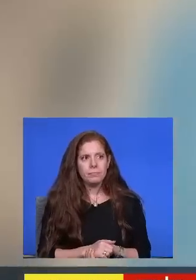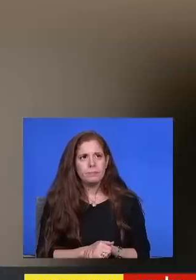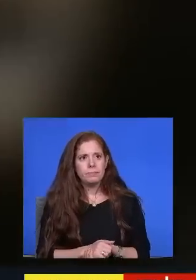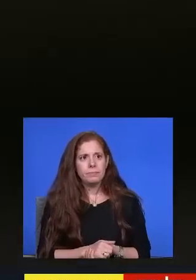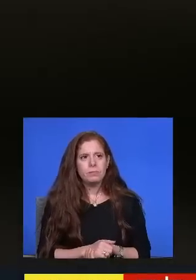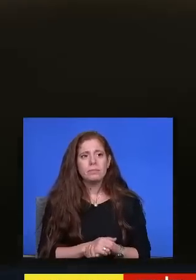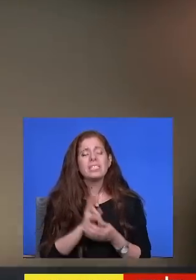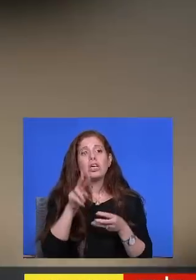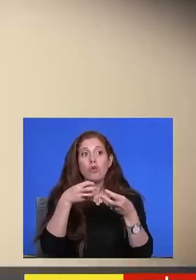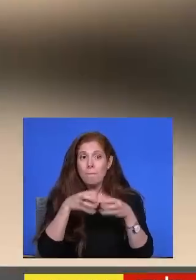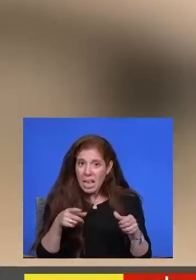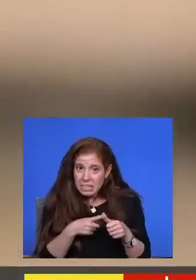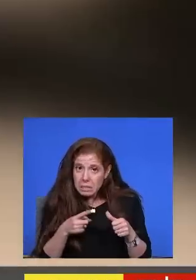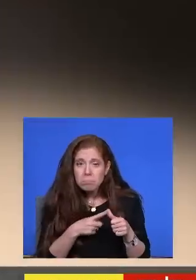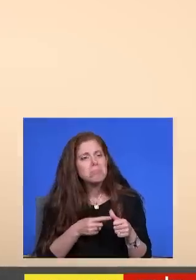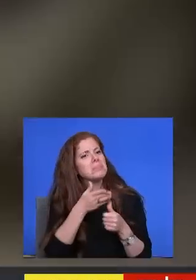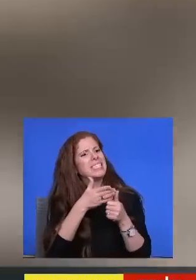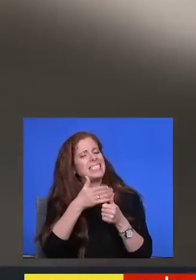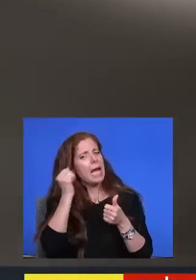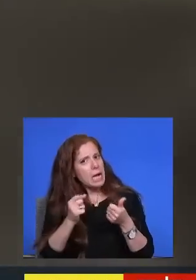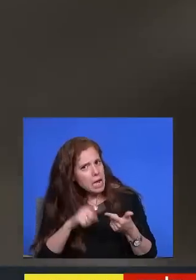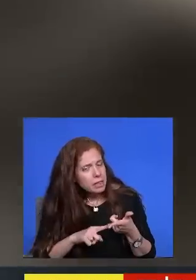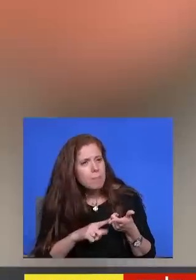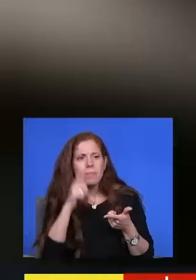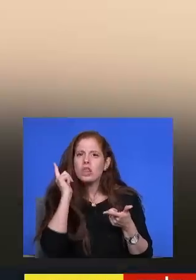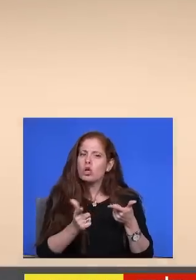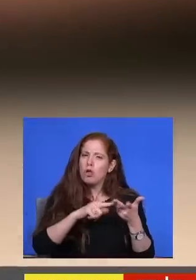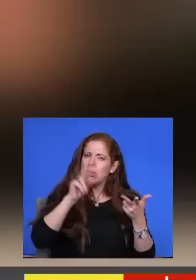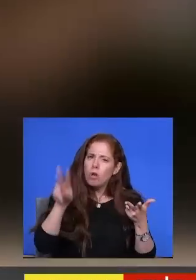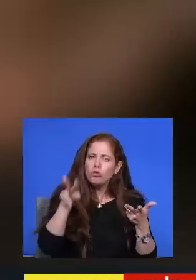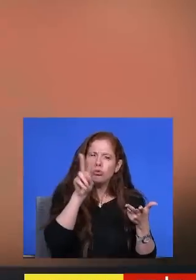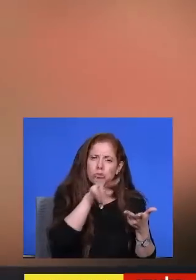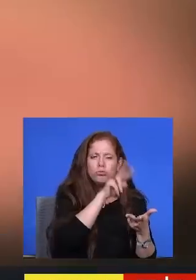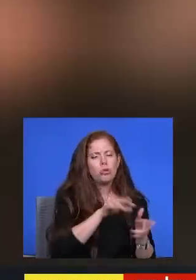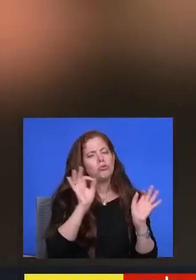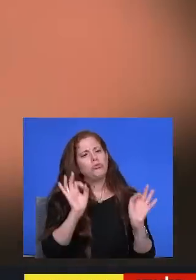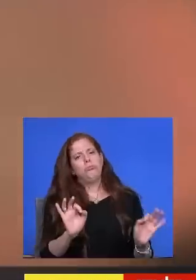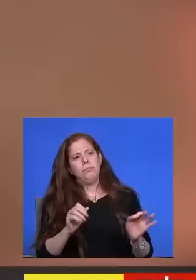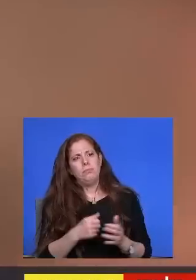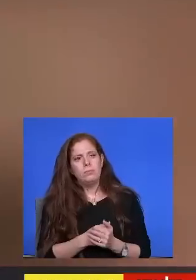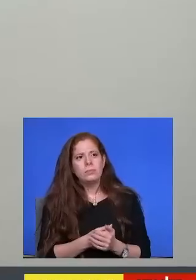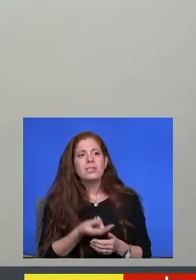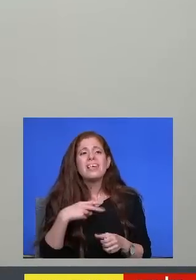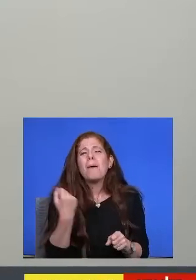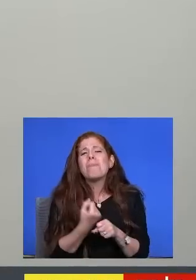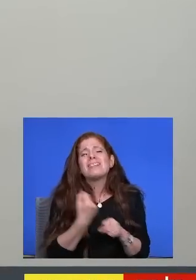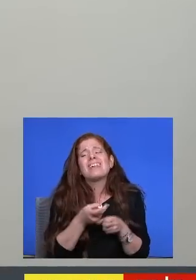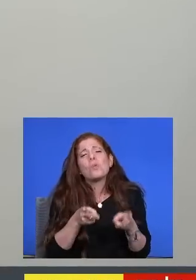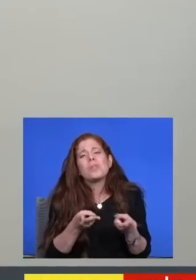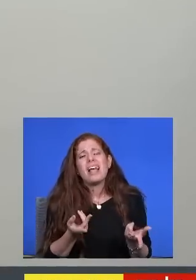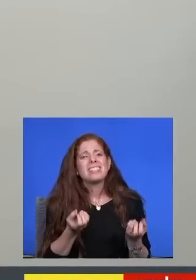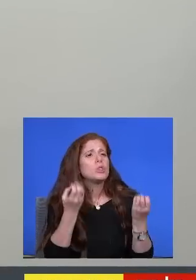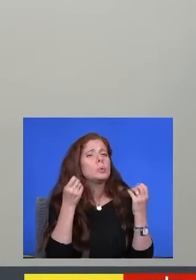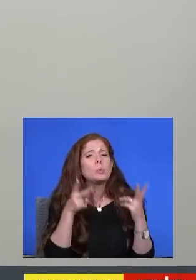יש ביצים, יש סכינים, יש נשקים. זה היה מעשה קונדס ברוח שטות. אם אני תדע שזה